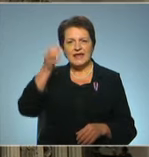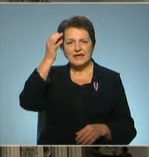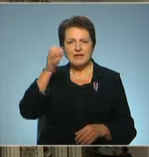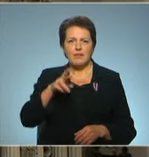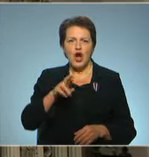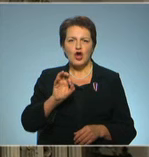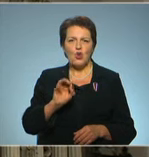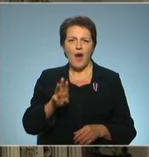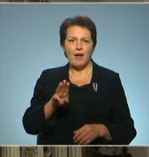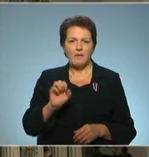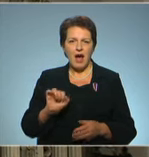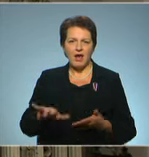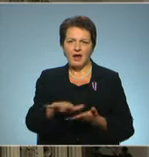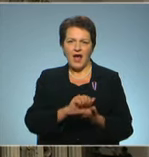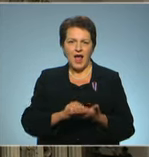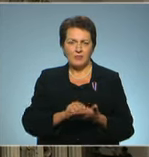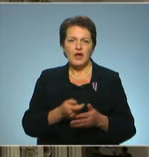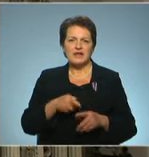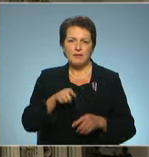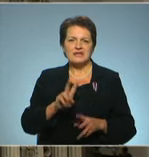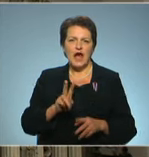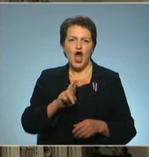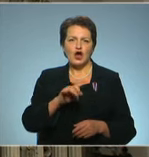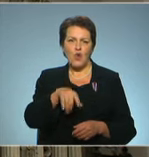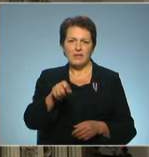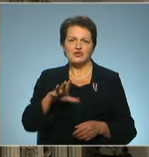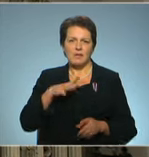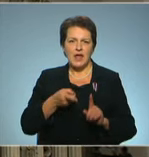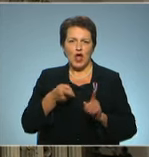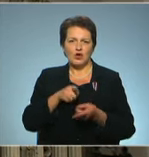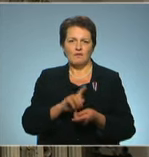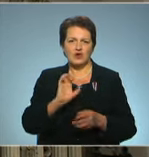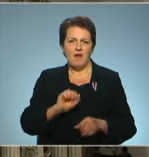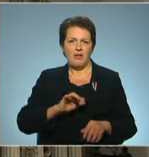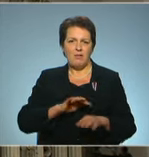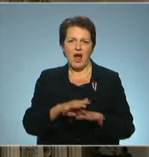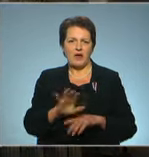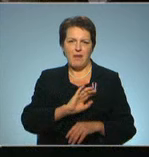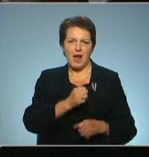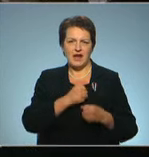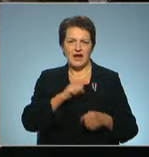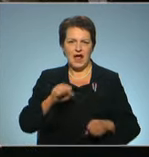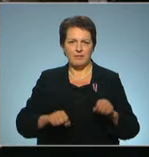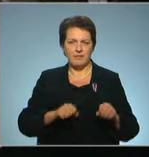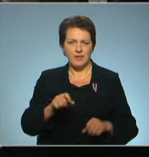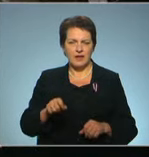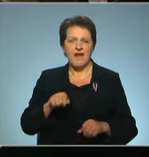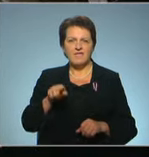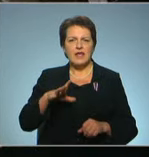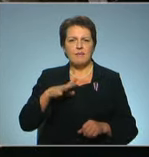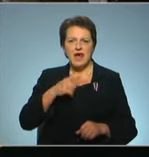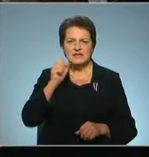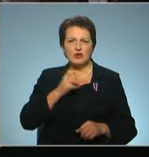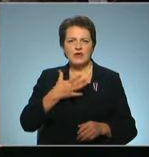Roma gāja bojā tāpēc, ka romieši bija kļuvuši. Par barbariem. Viņi bija zaudējuši savu